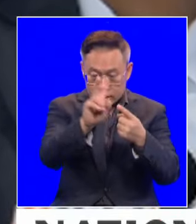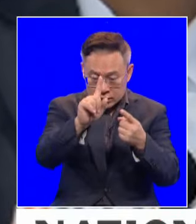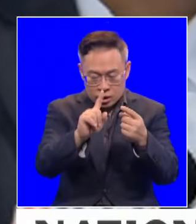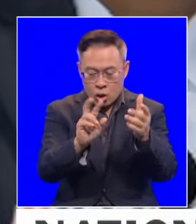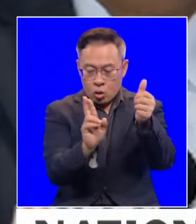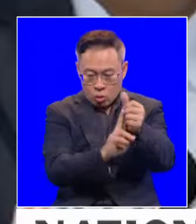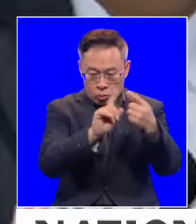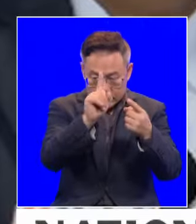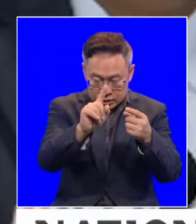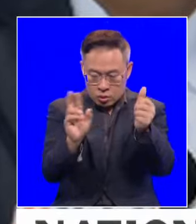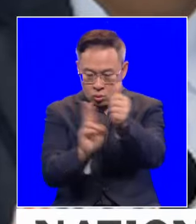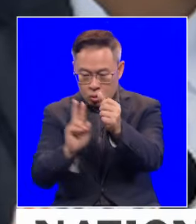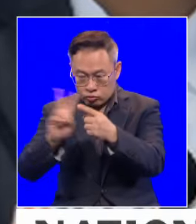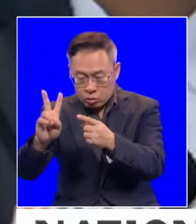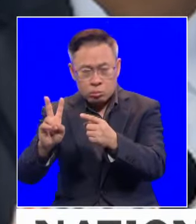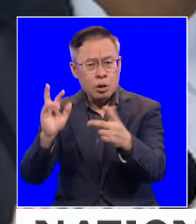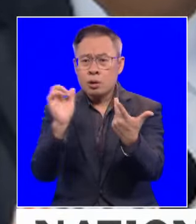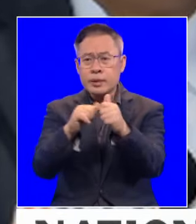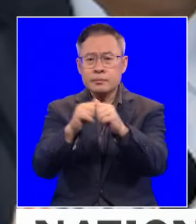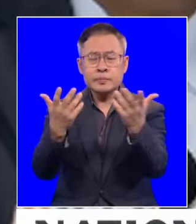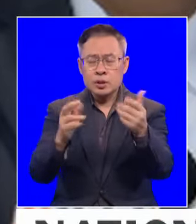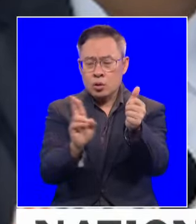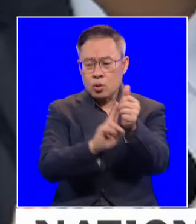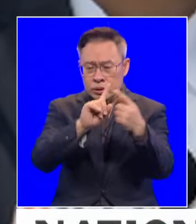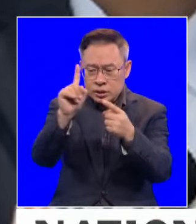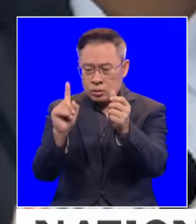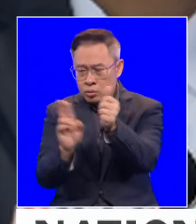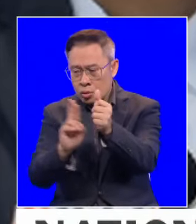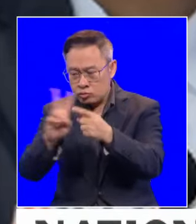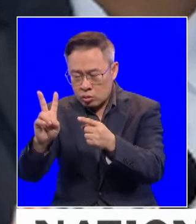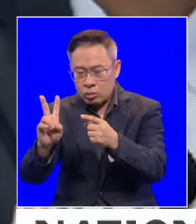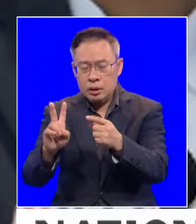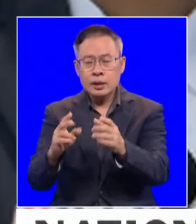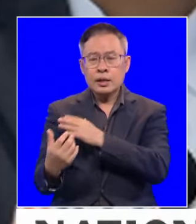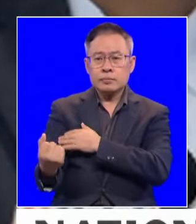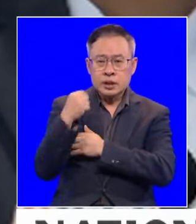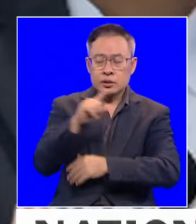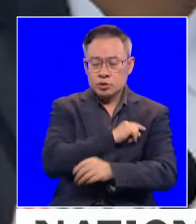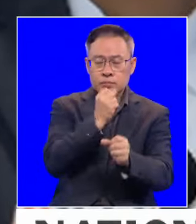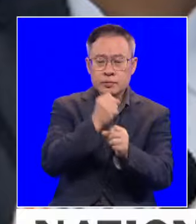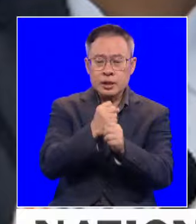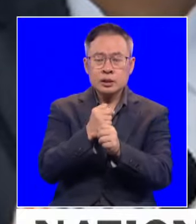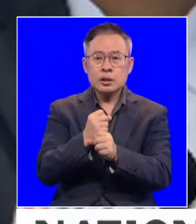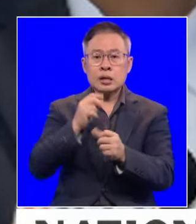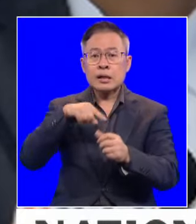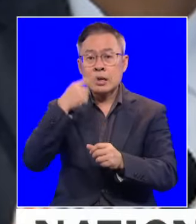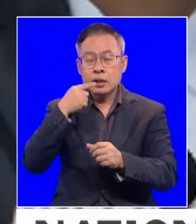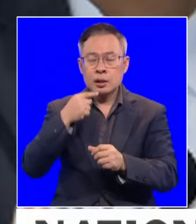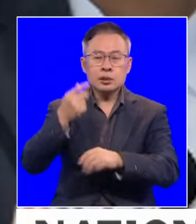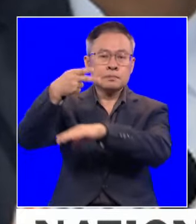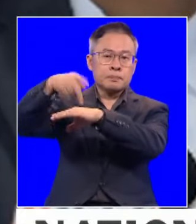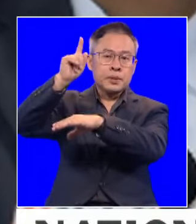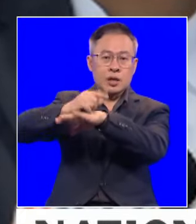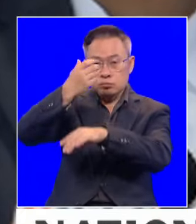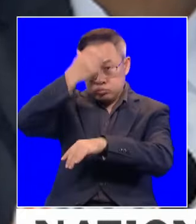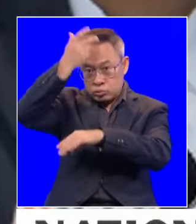ครับแต่จริงๆแล้วคือการเป็นรอง1หรือรอง2เนี่ยการมอบหมายหน้าที่ก็เป็นอำนาจของท่านประธานใหญ่อยู่แล้ว